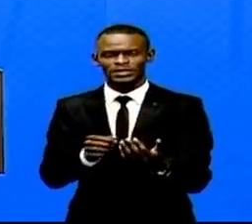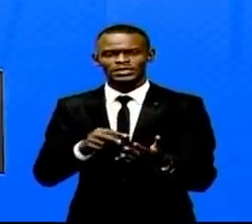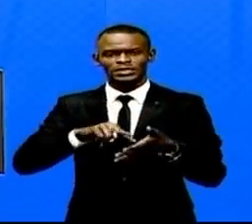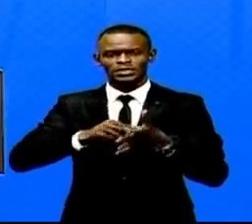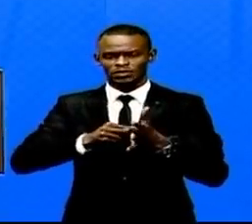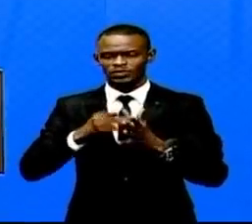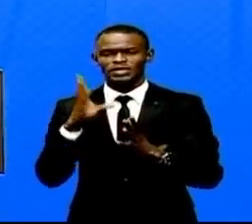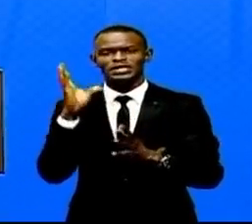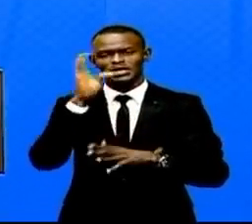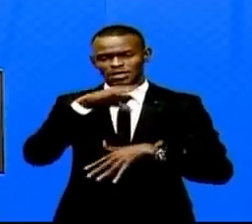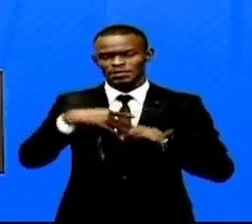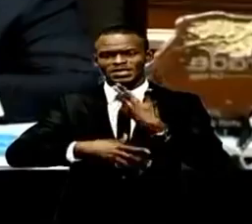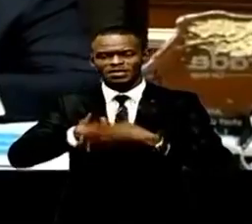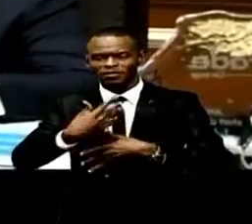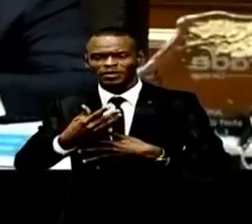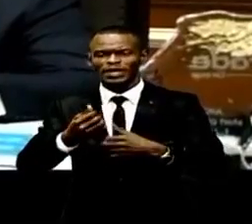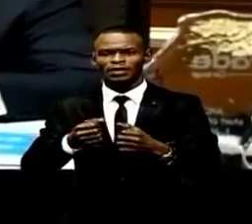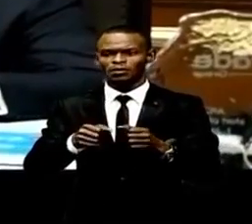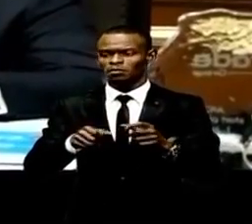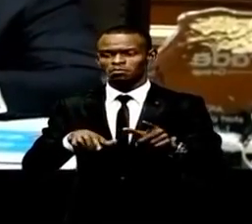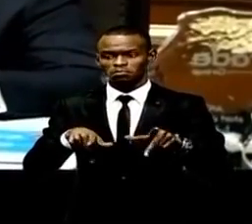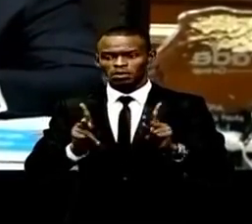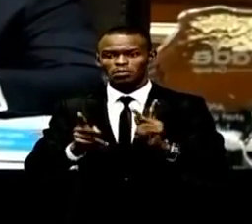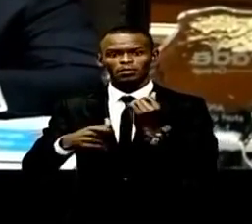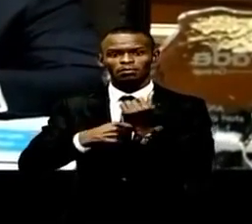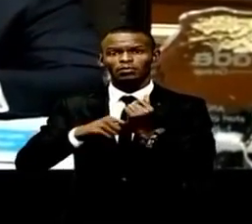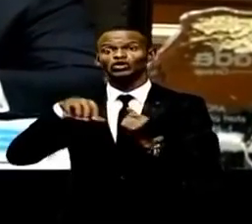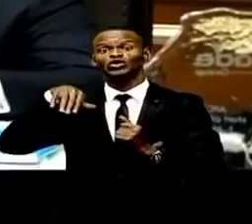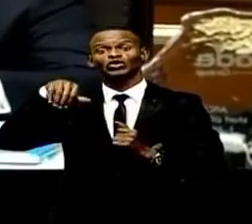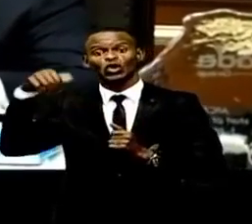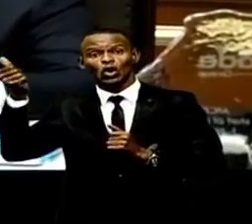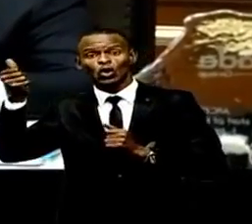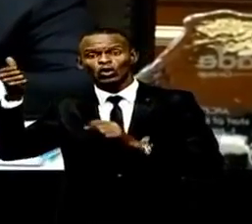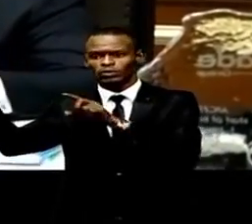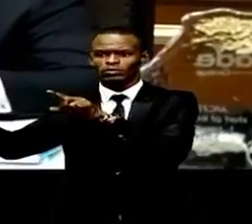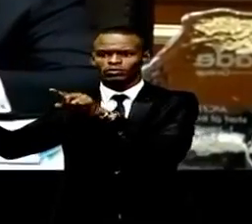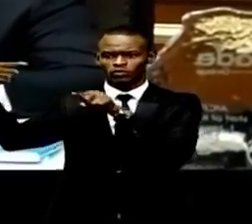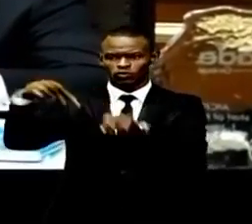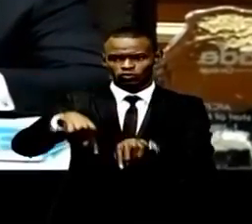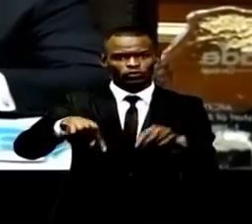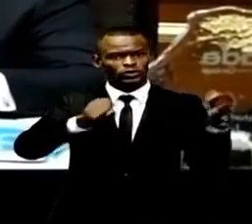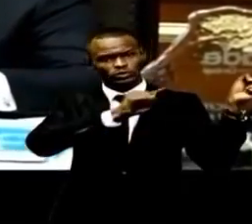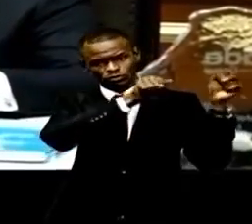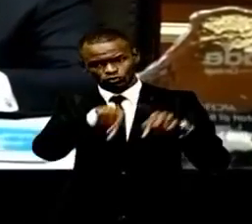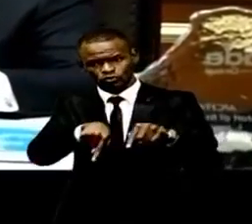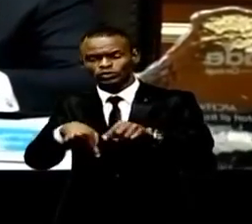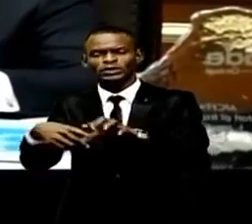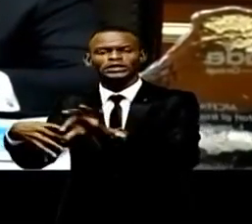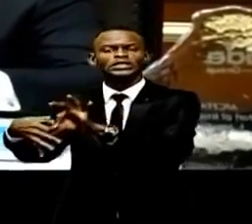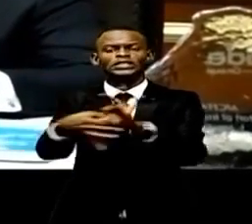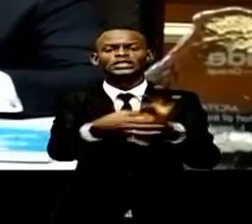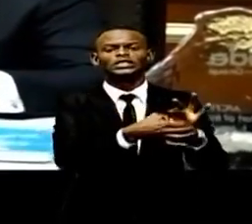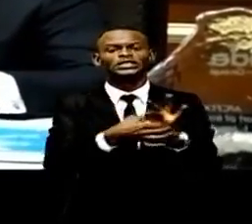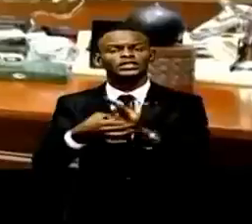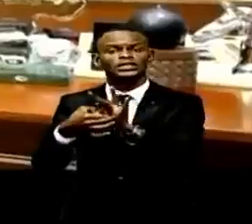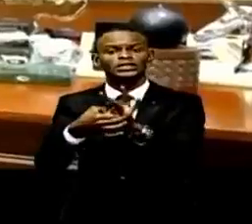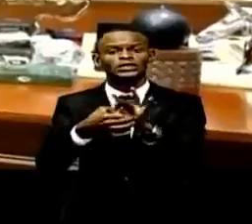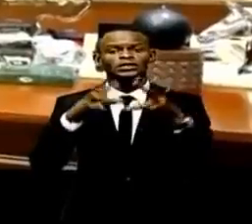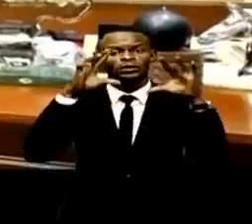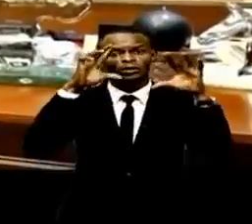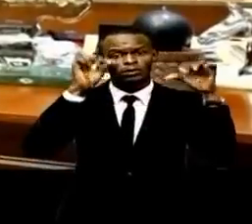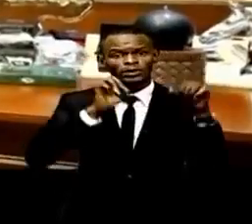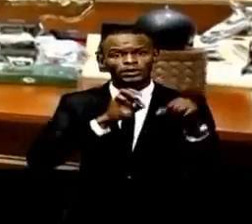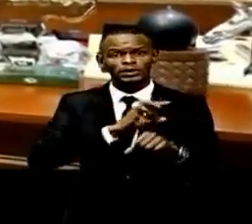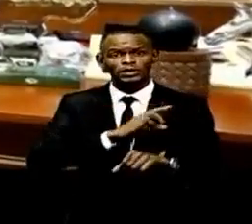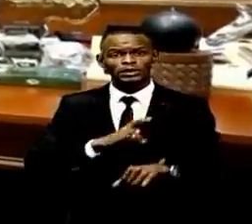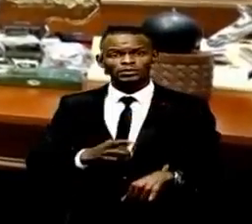le président de la République a rappelé qu'il avait à cœur la ferme espérance que l'exécutif devrait accorder toute